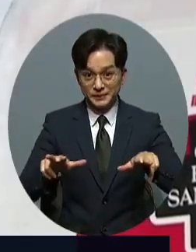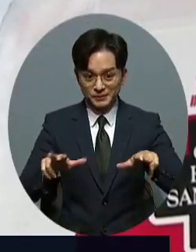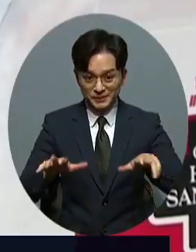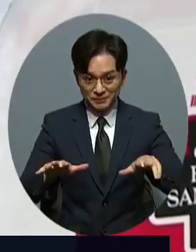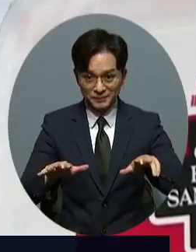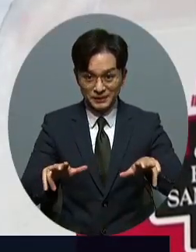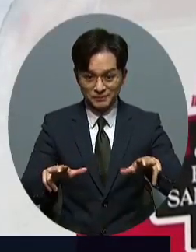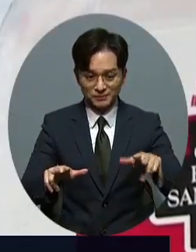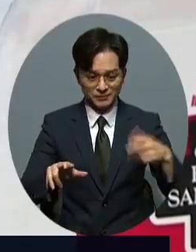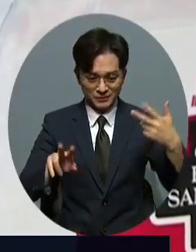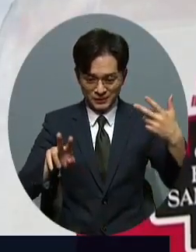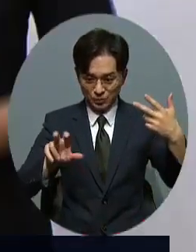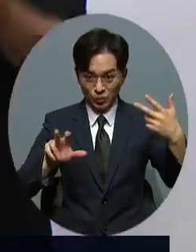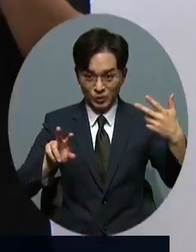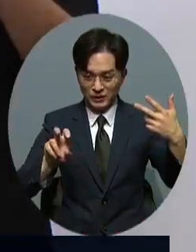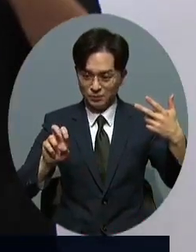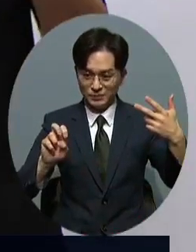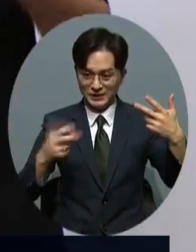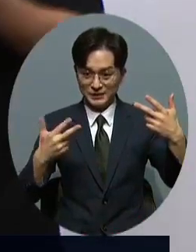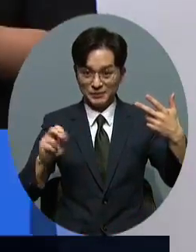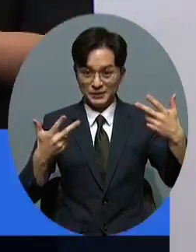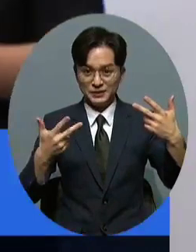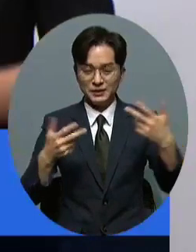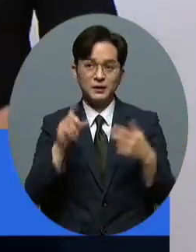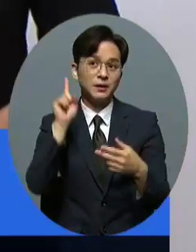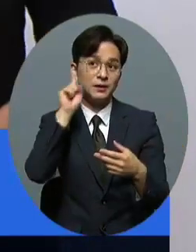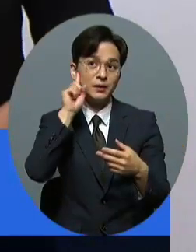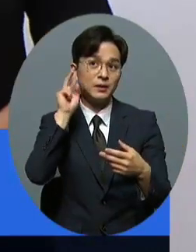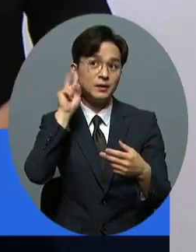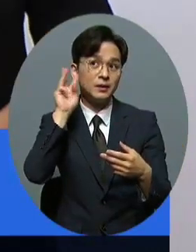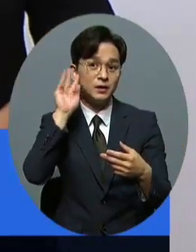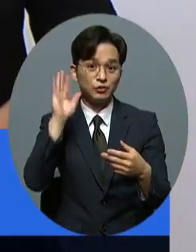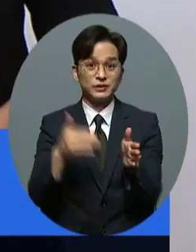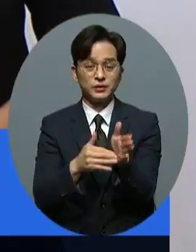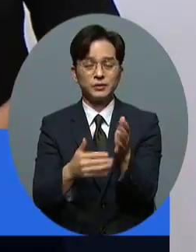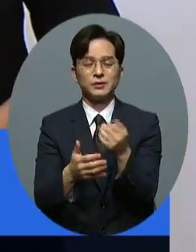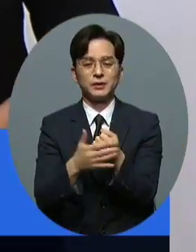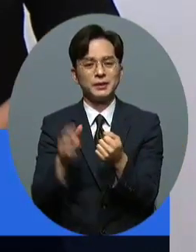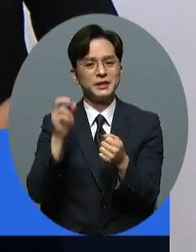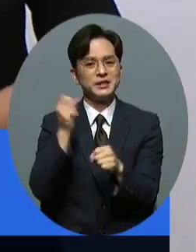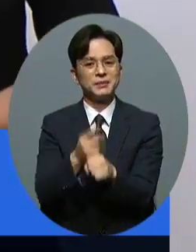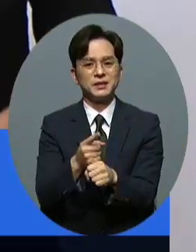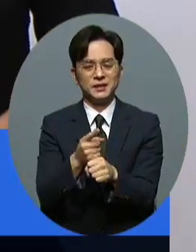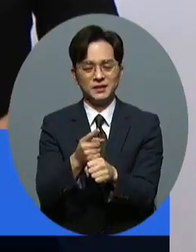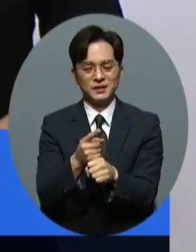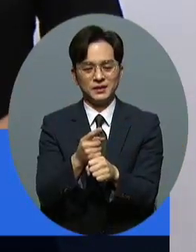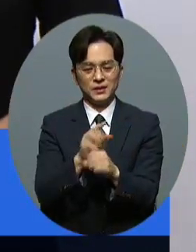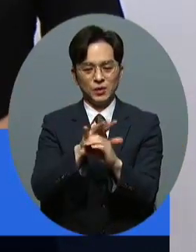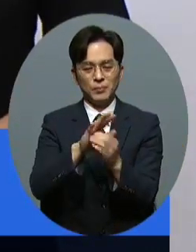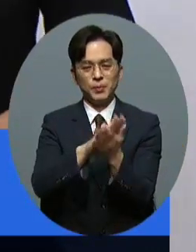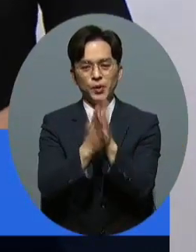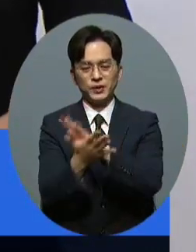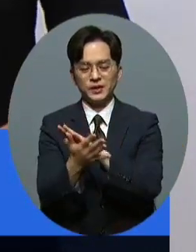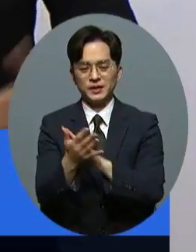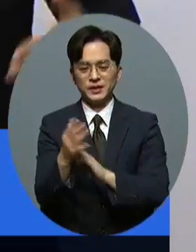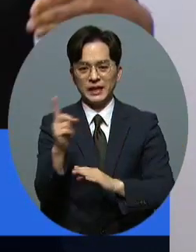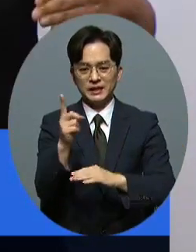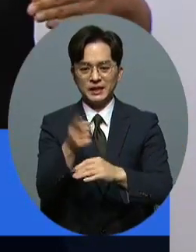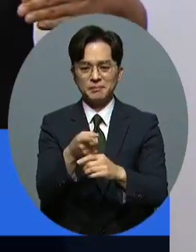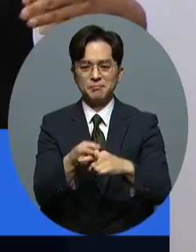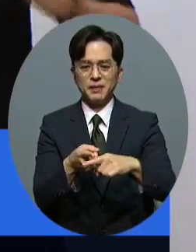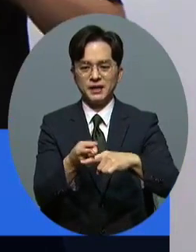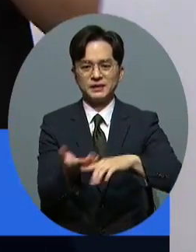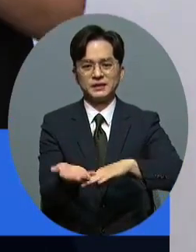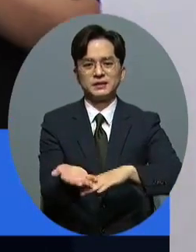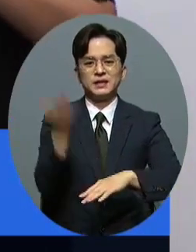됐다고 판단하고 있습니다. 이미 델타 변이는 최소한 과반 이상의 국내 코로나